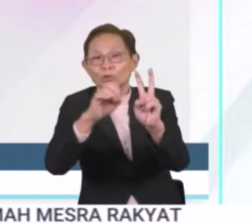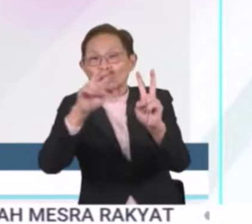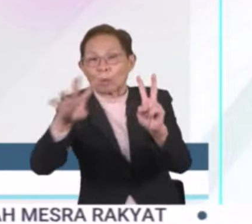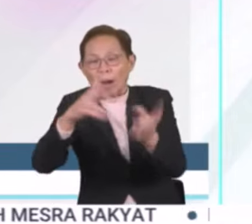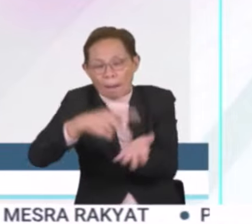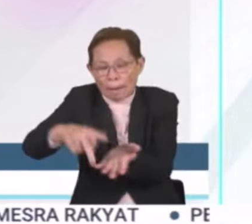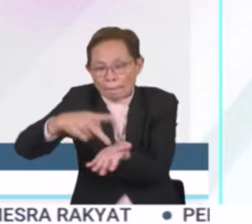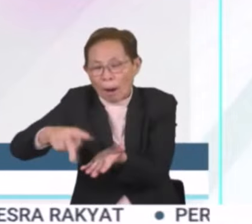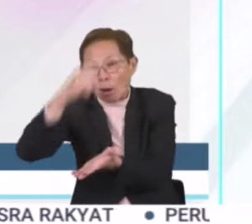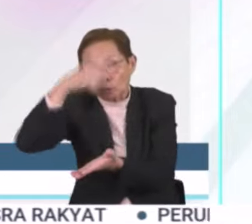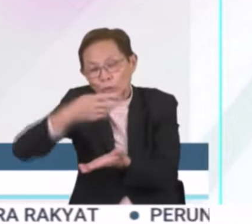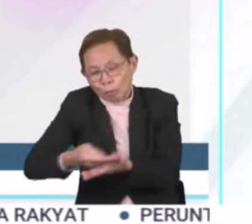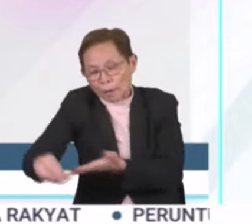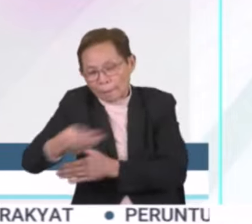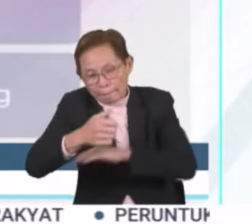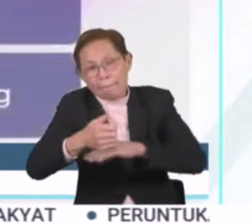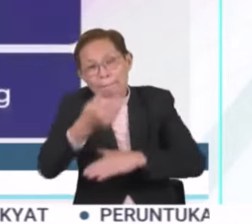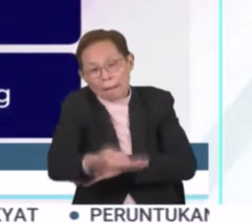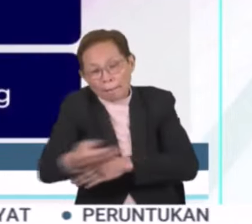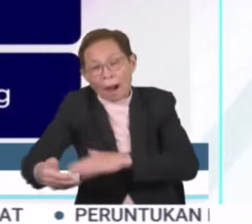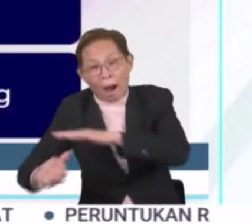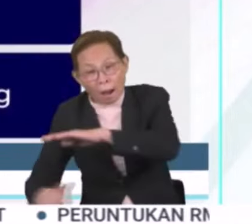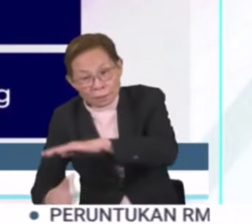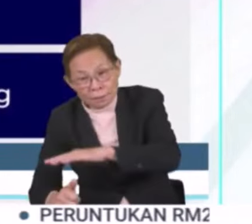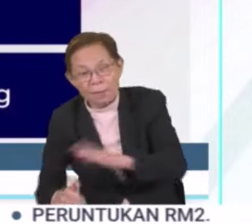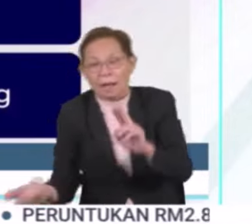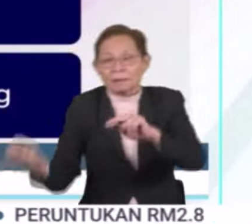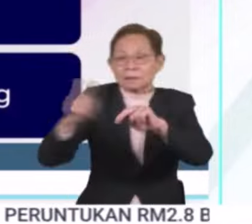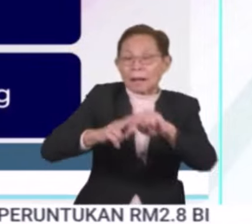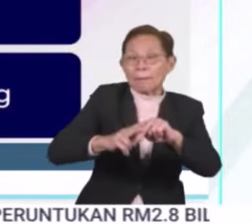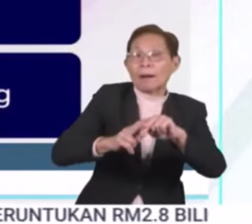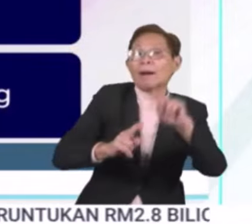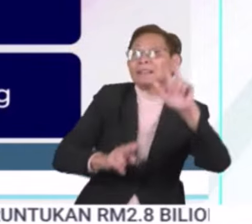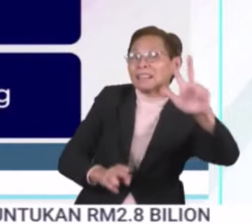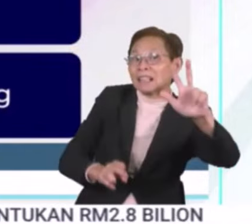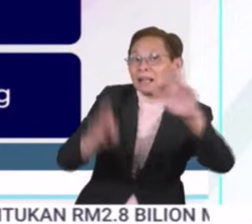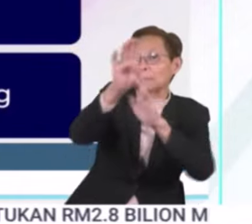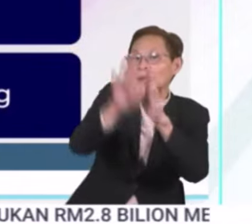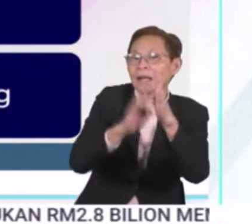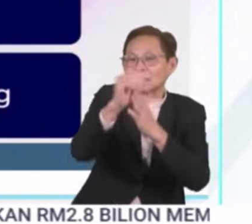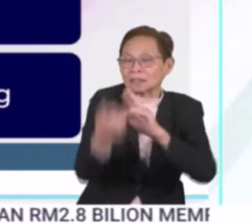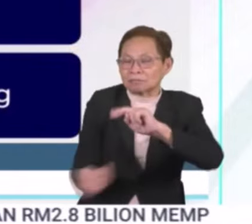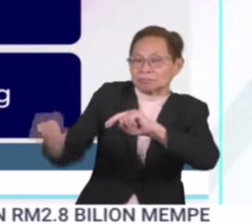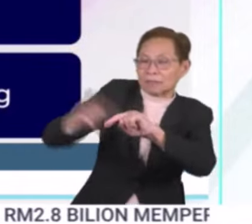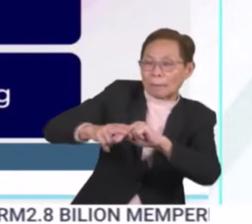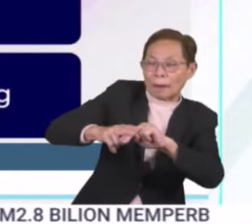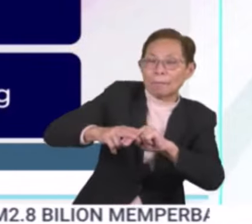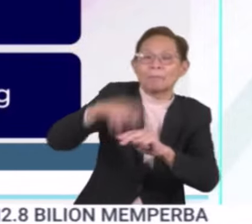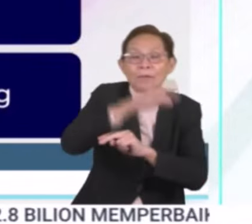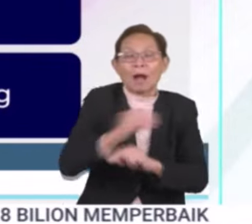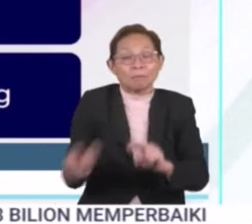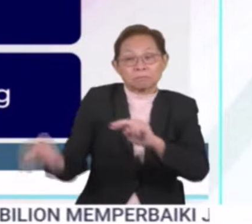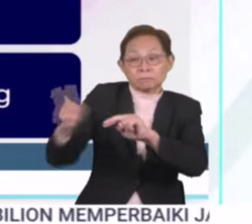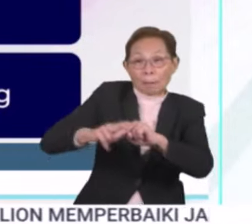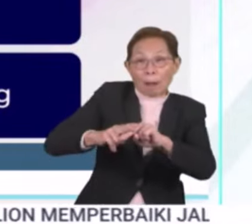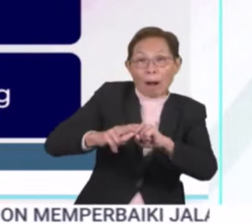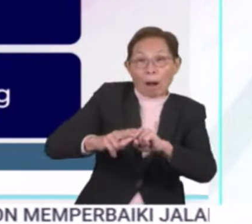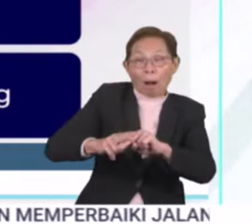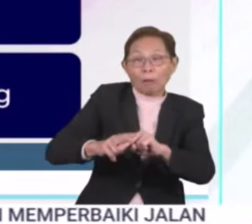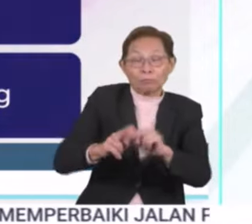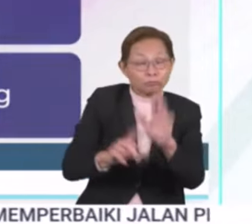dibelanjakan untuk membeli barangan asas. Penambahan ini adalah RM3 bilion. Penambahan yang